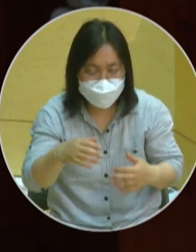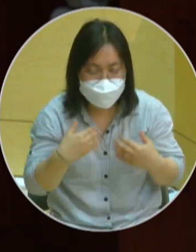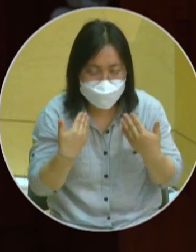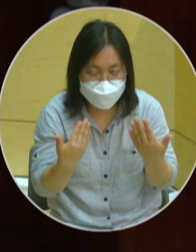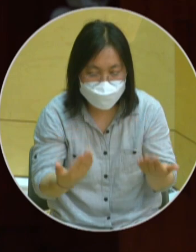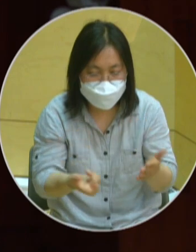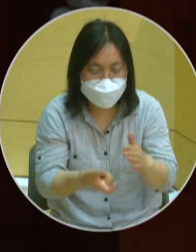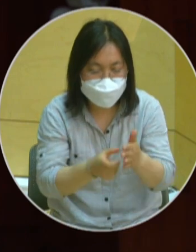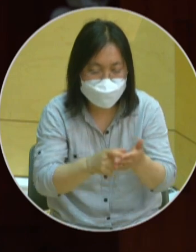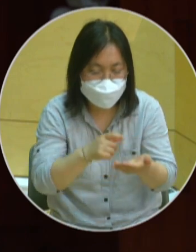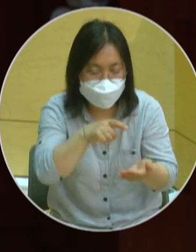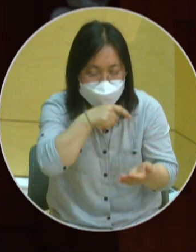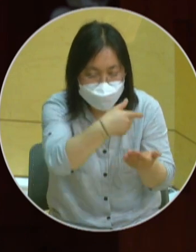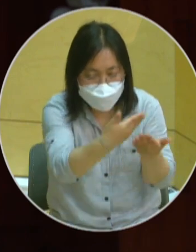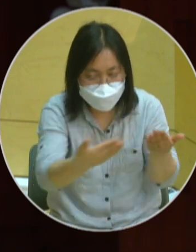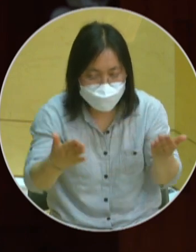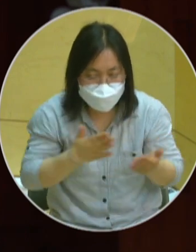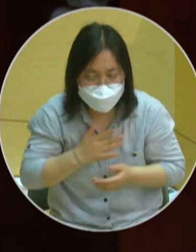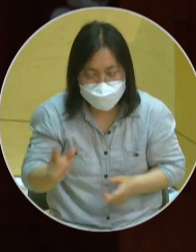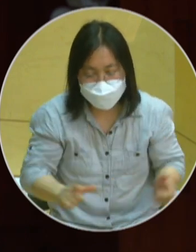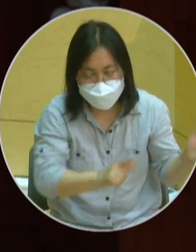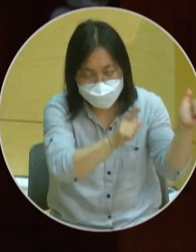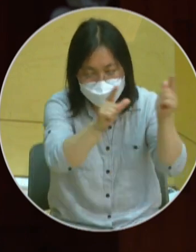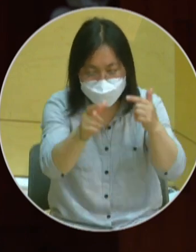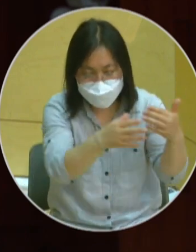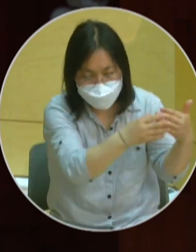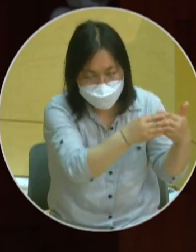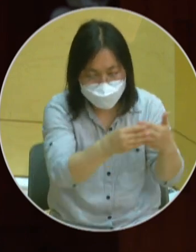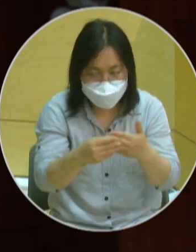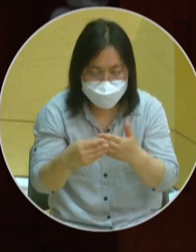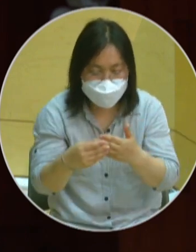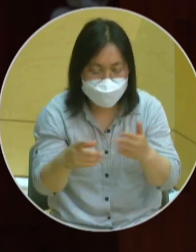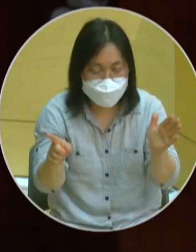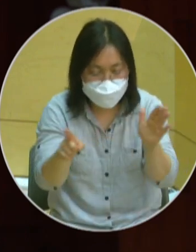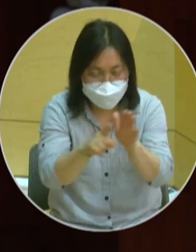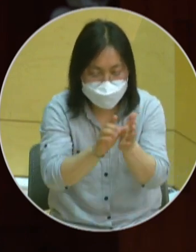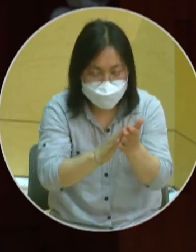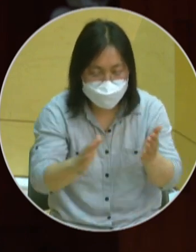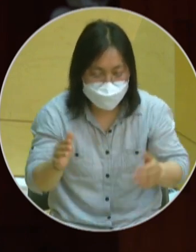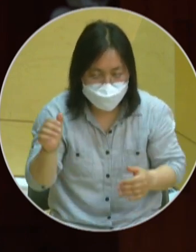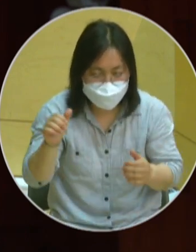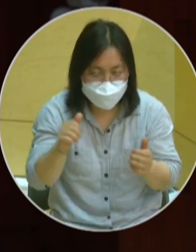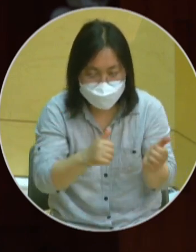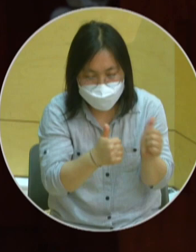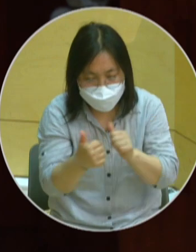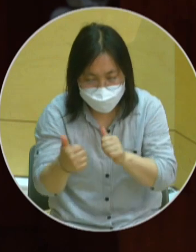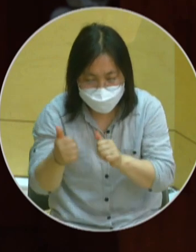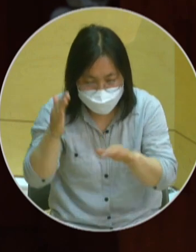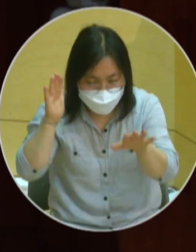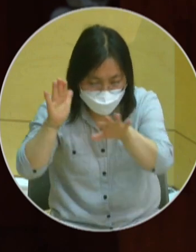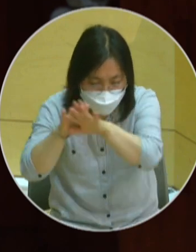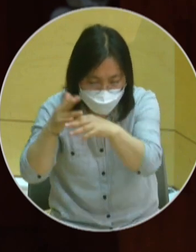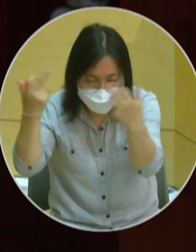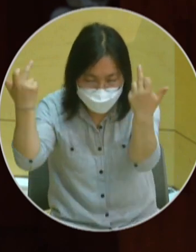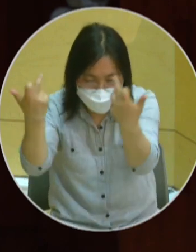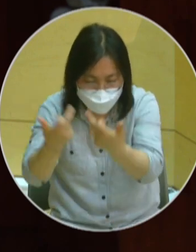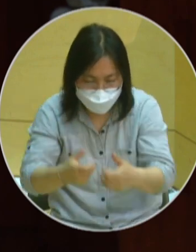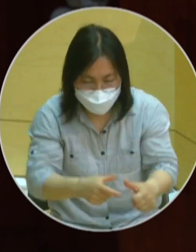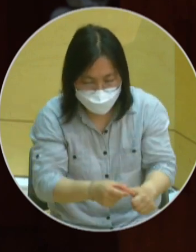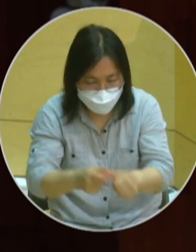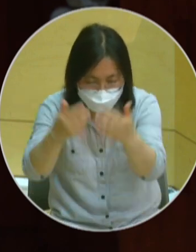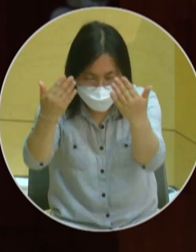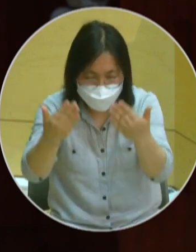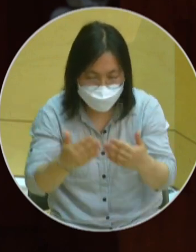내 삶을 인도하고 계심을 믿습니다. 사망의 음침한 골짜기에서 건져주시며 원수들